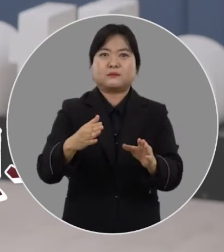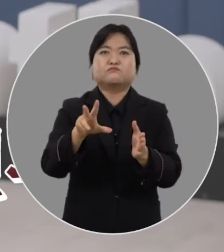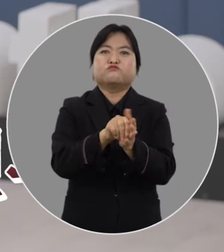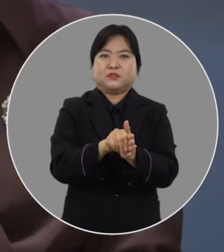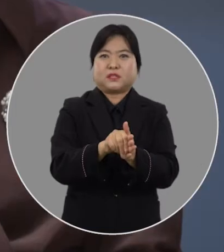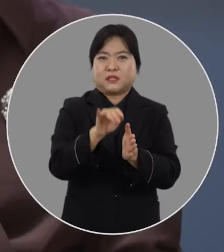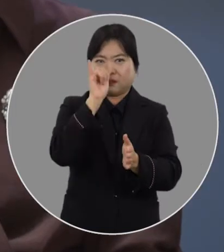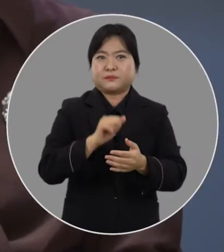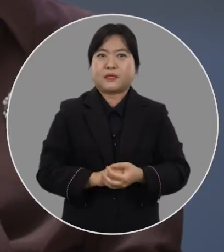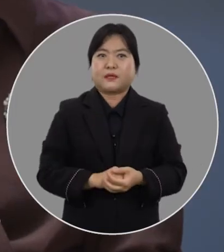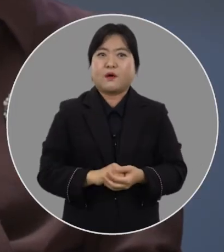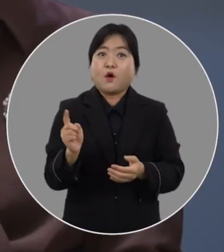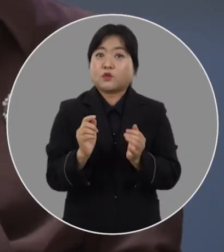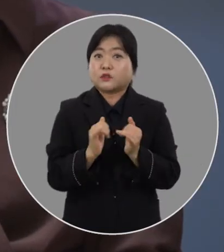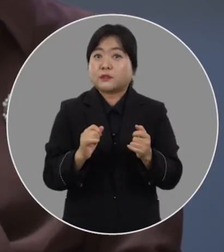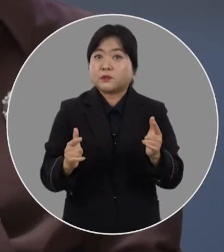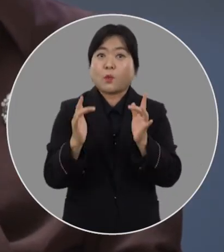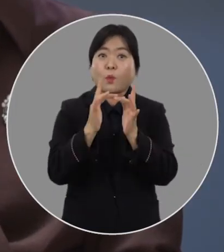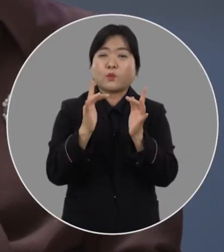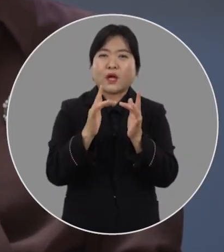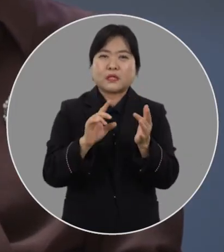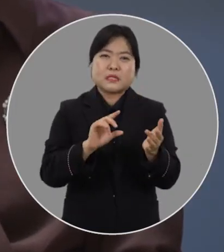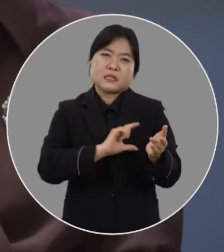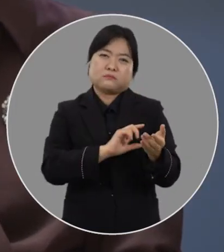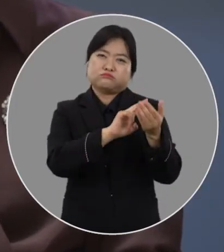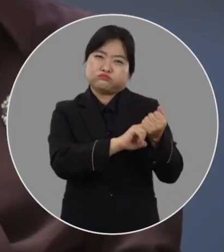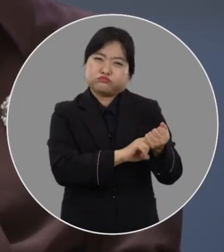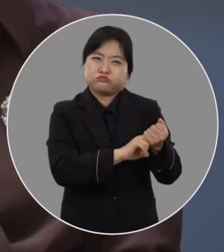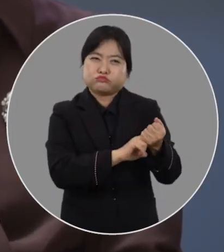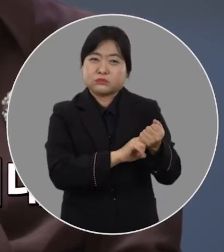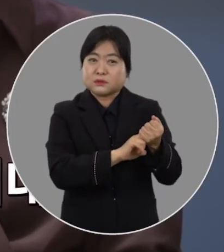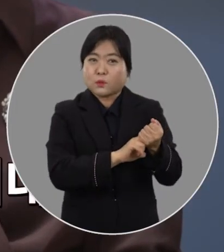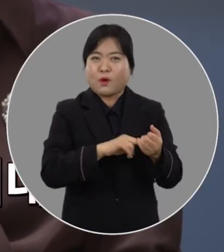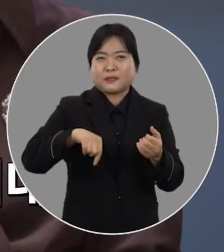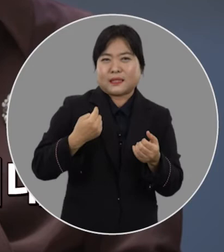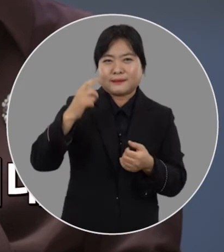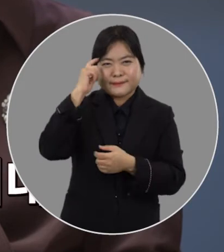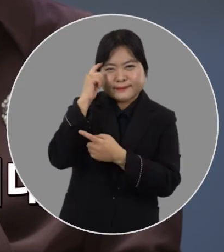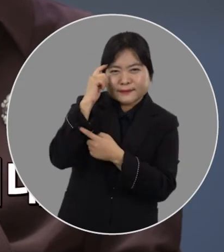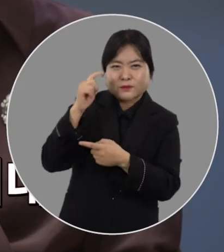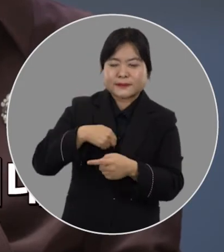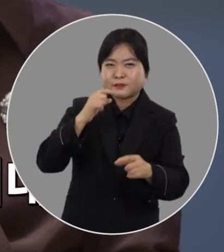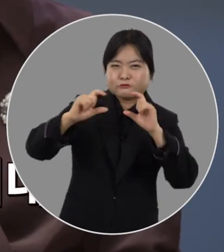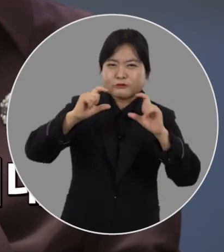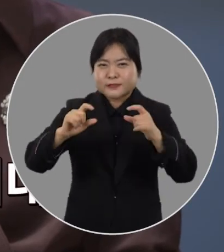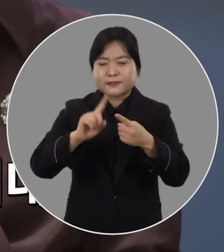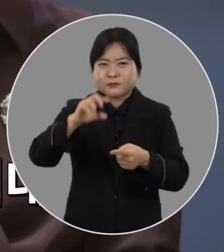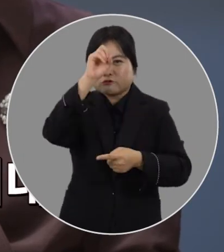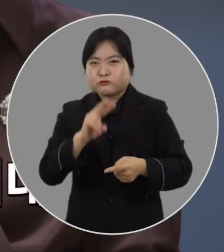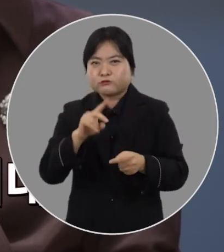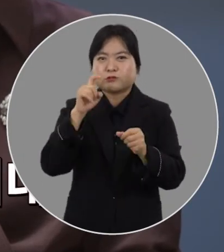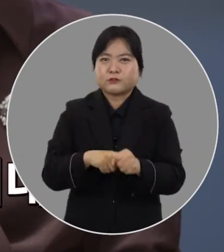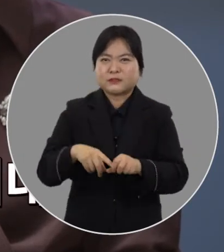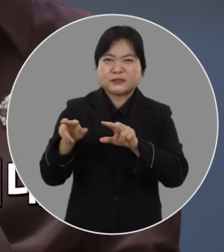했습니다. 어떤 사람들은 온라인 익명성이라는 보호막 아래에서 자신의 생각과 목소리를